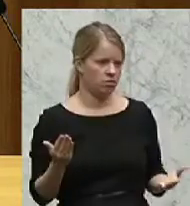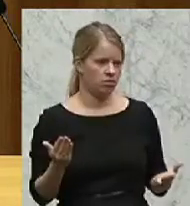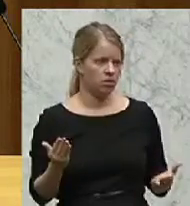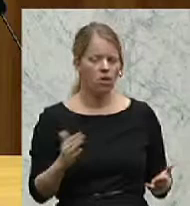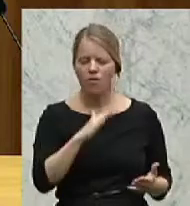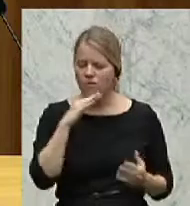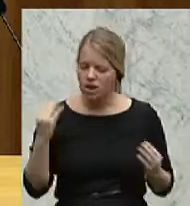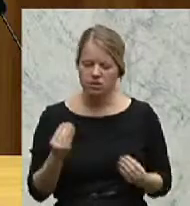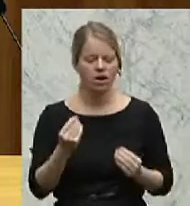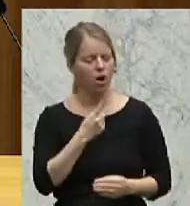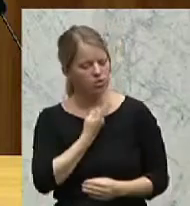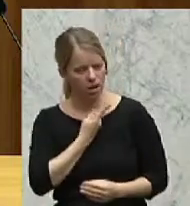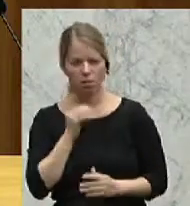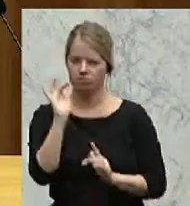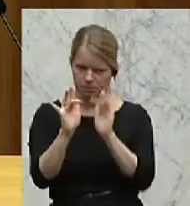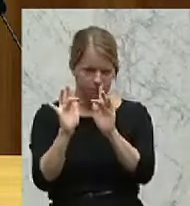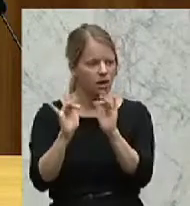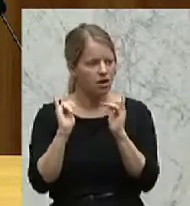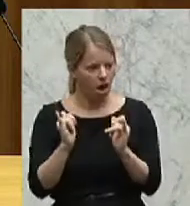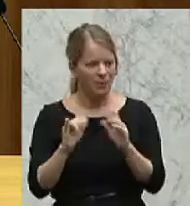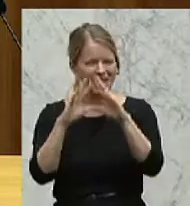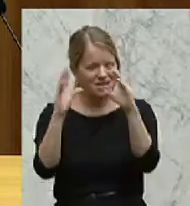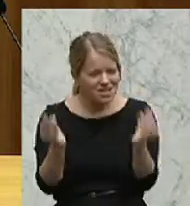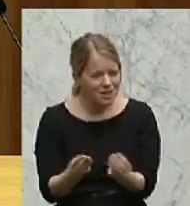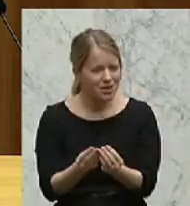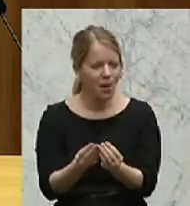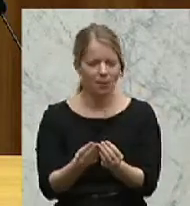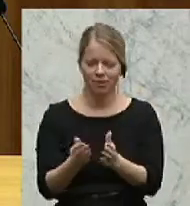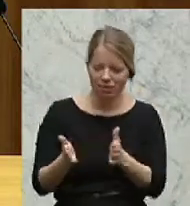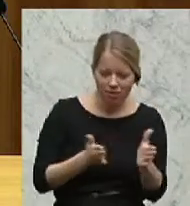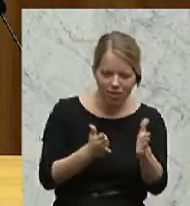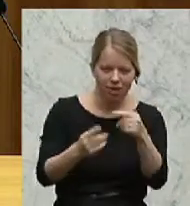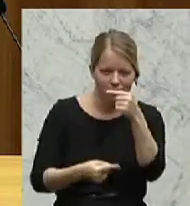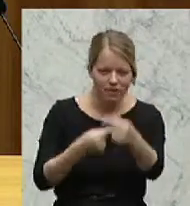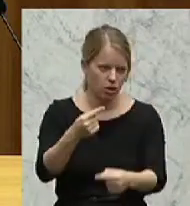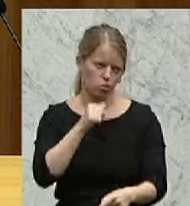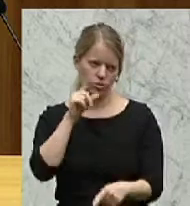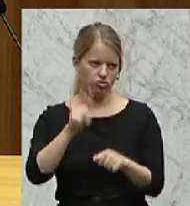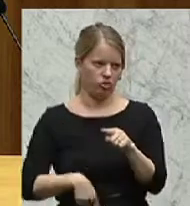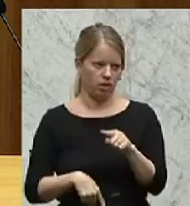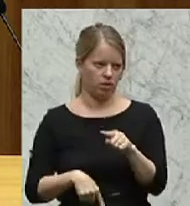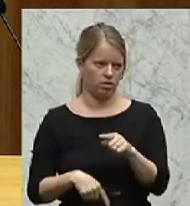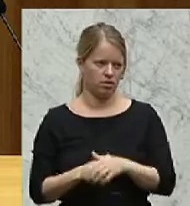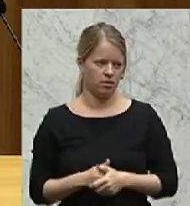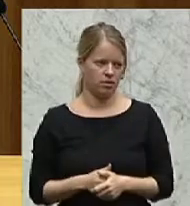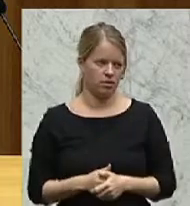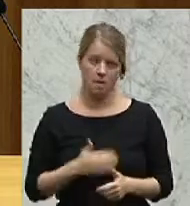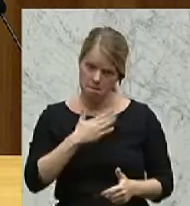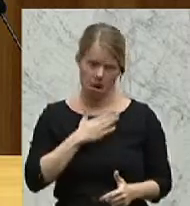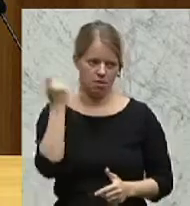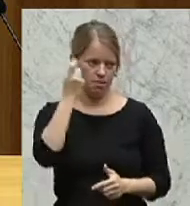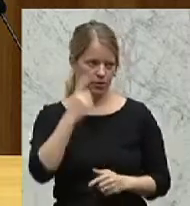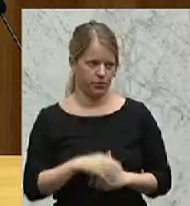wir auch immer wieder kritisieren. Aber insgesamt ist die Tendenz und die Richtung unseres Gesundheitswesens kein schlechter. Also das würde ich